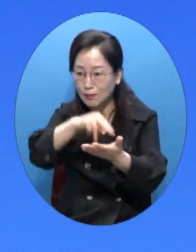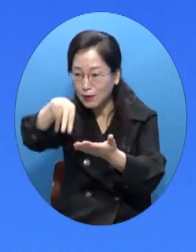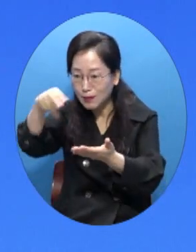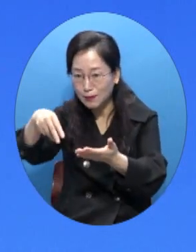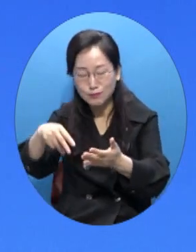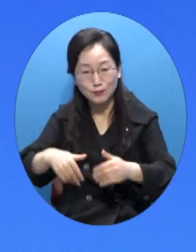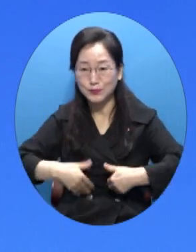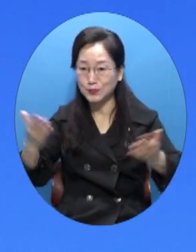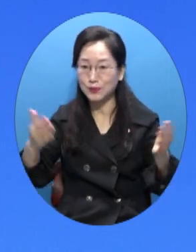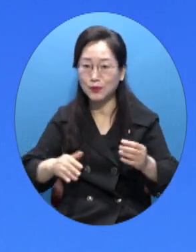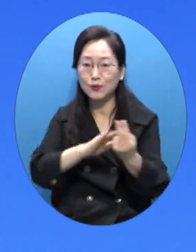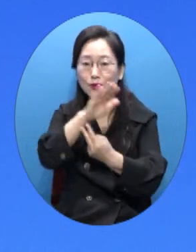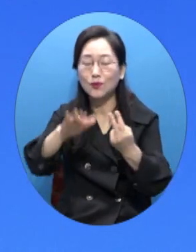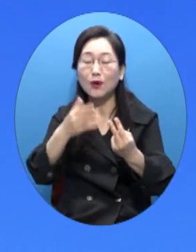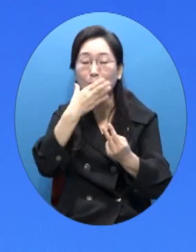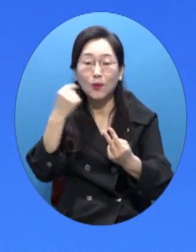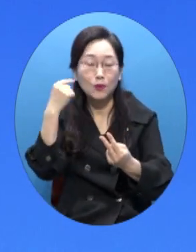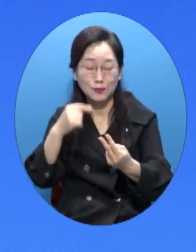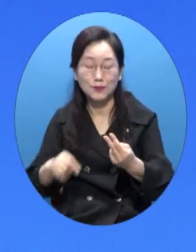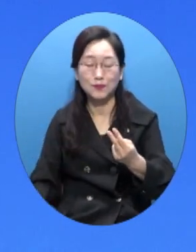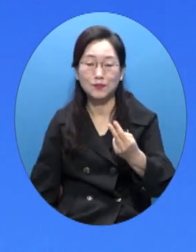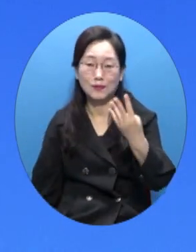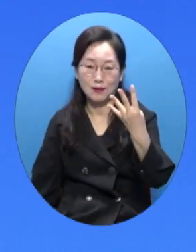않습니다. 요한복음 4장을 보면